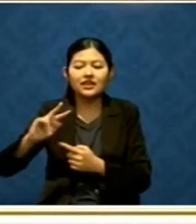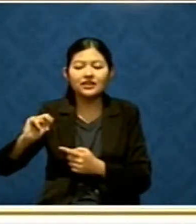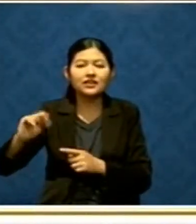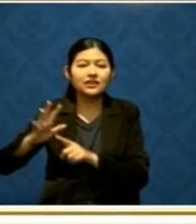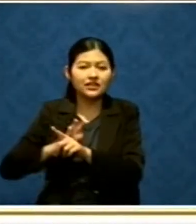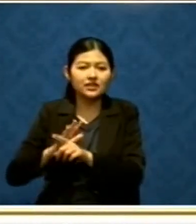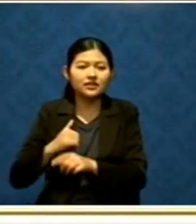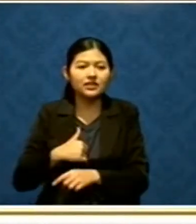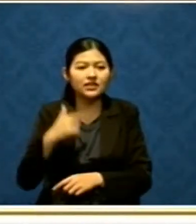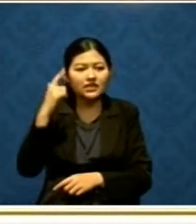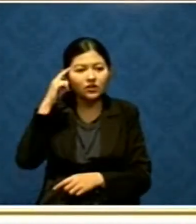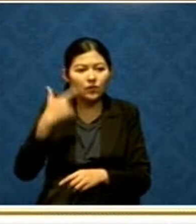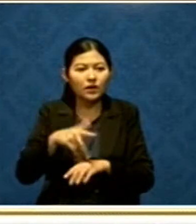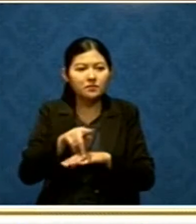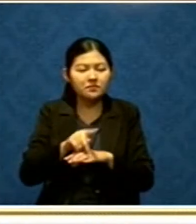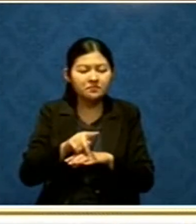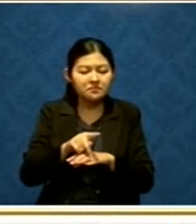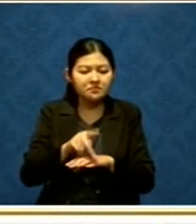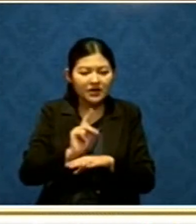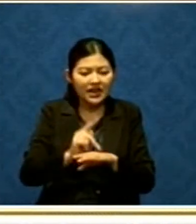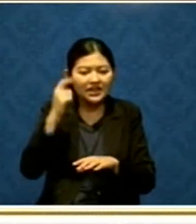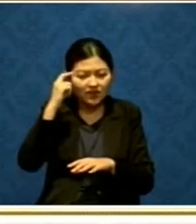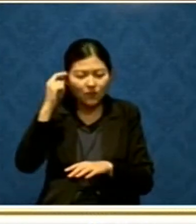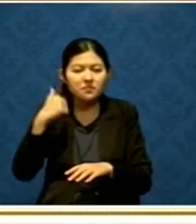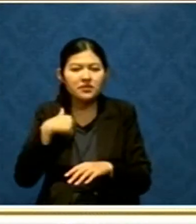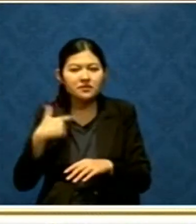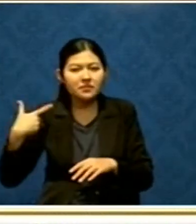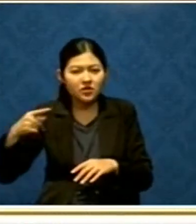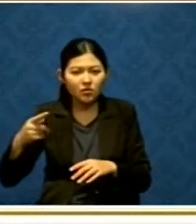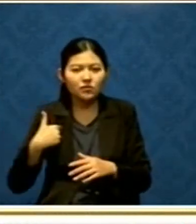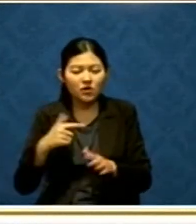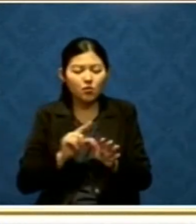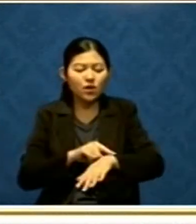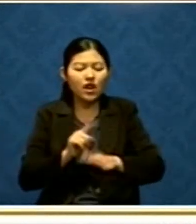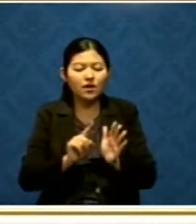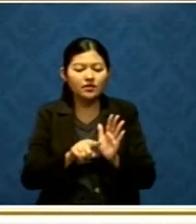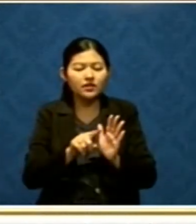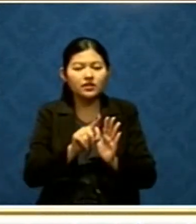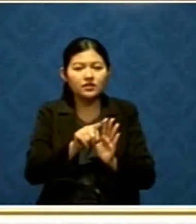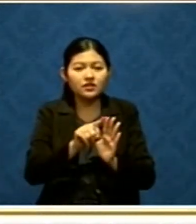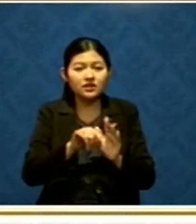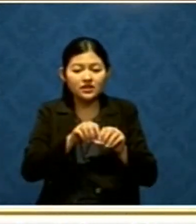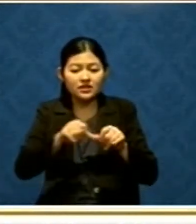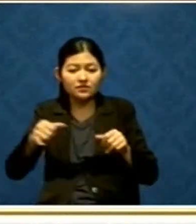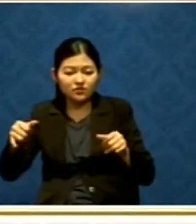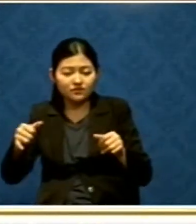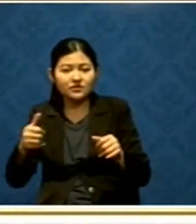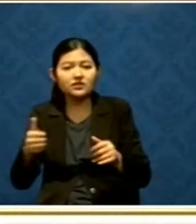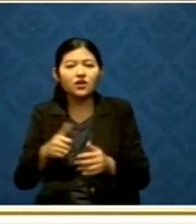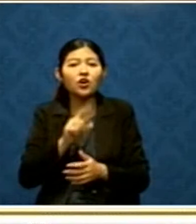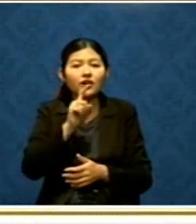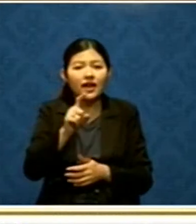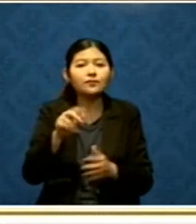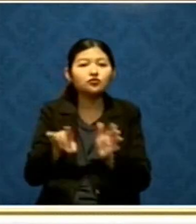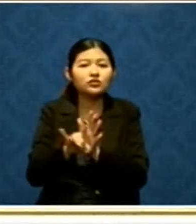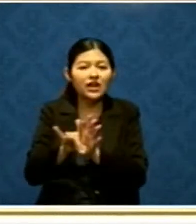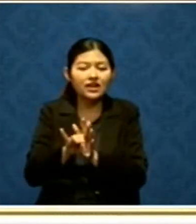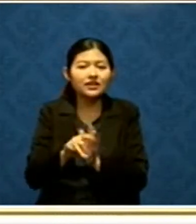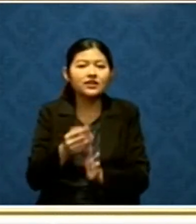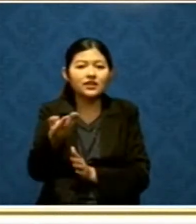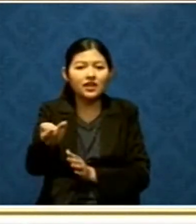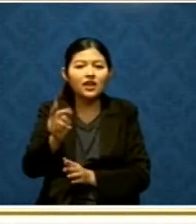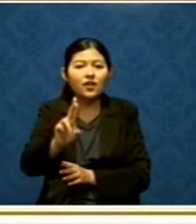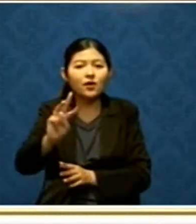น์และอยู่ในประเด็นแม้เวลาจะเกินมา1นาที15วินาทีครับเป็นคำถามสุดท้ายแล้วครับท่